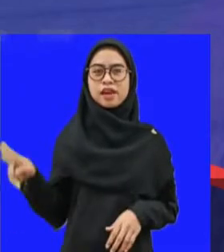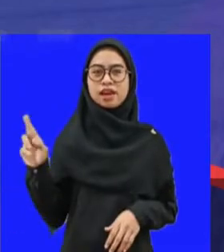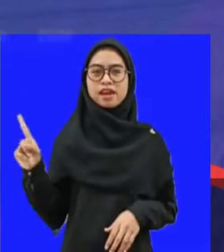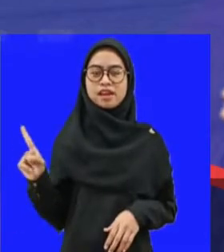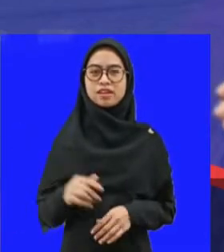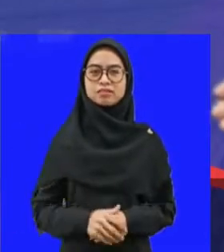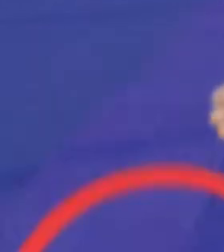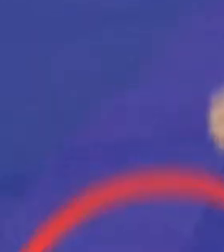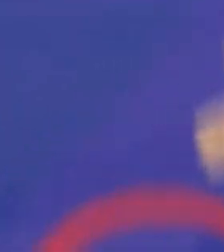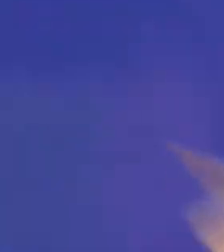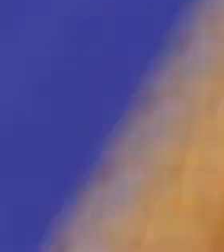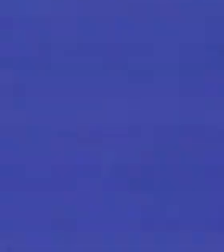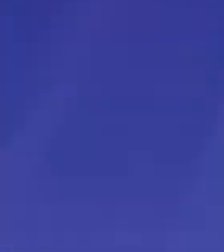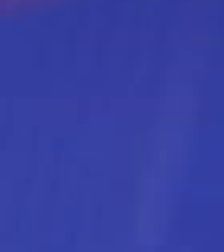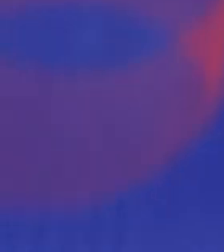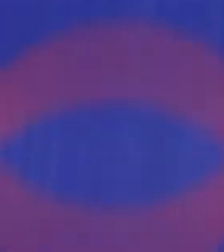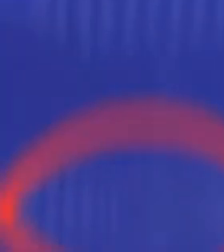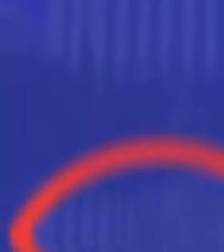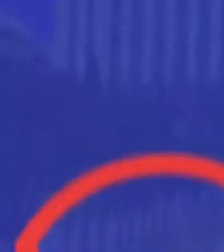serta DPRD.